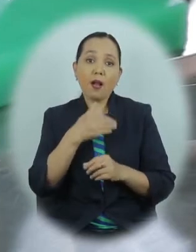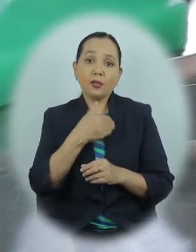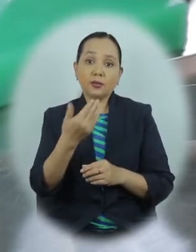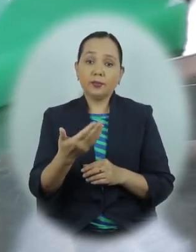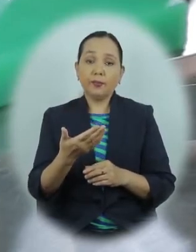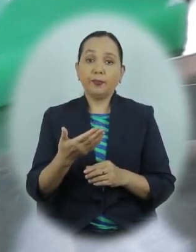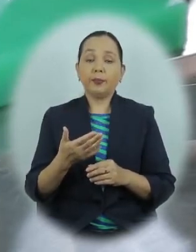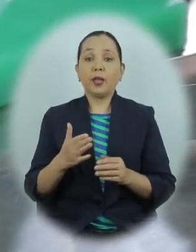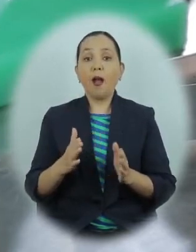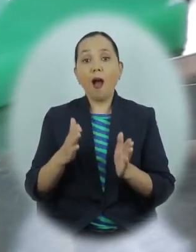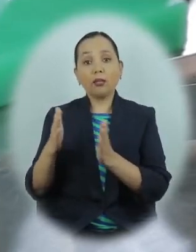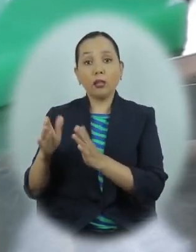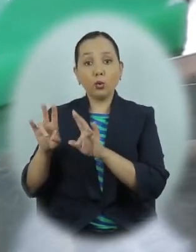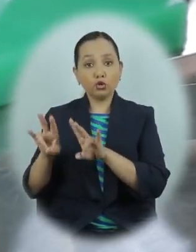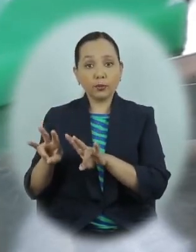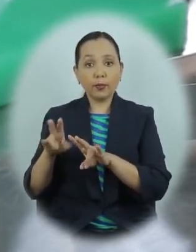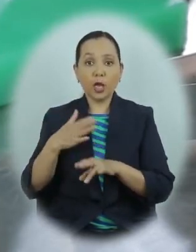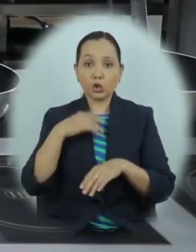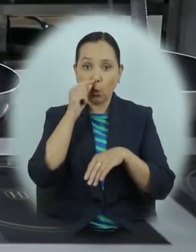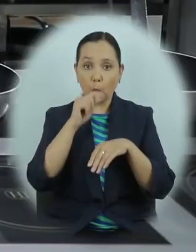отложим нашу курицу